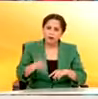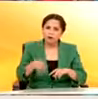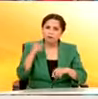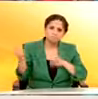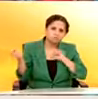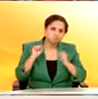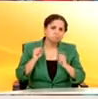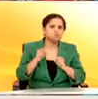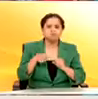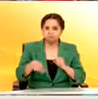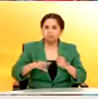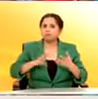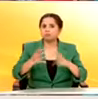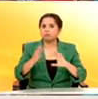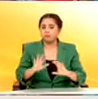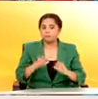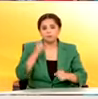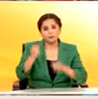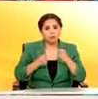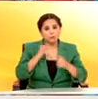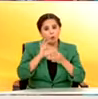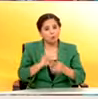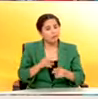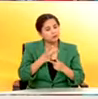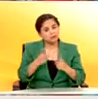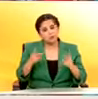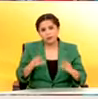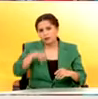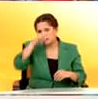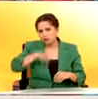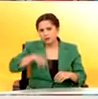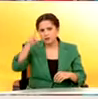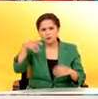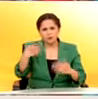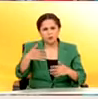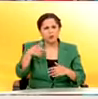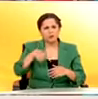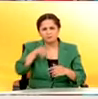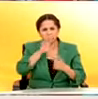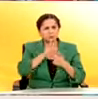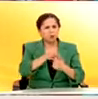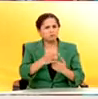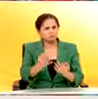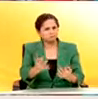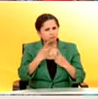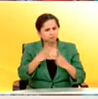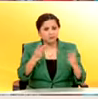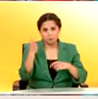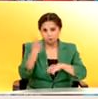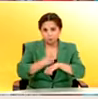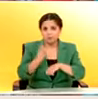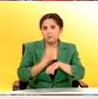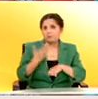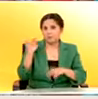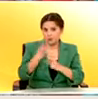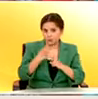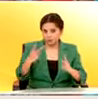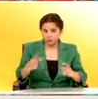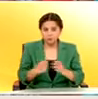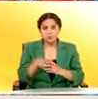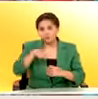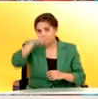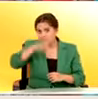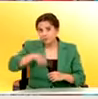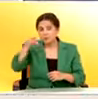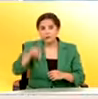है। खेलों की दुनिया में भी भारत का परचम लहराया है। कुछ दिन पहले ही भारत